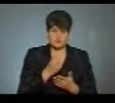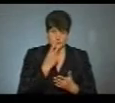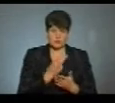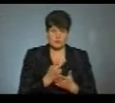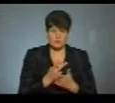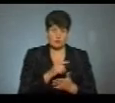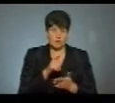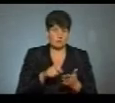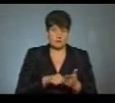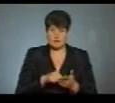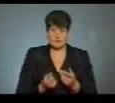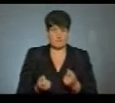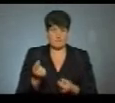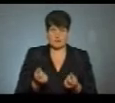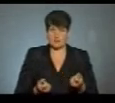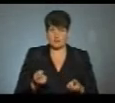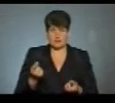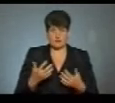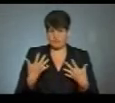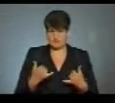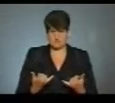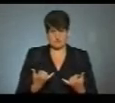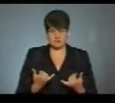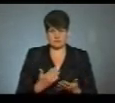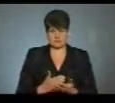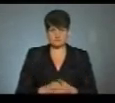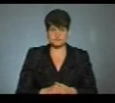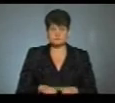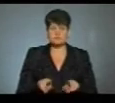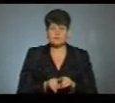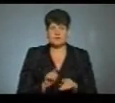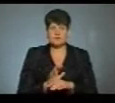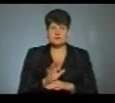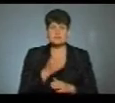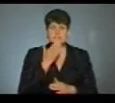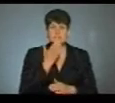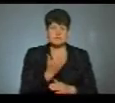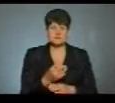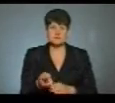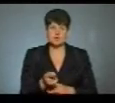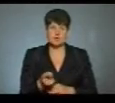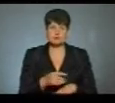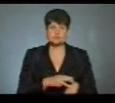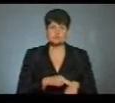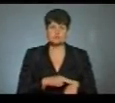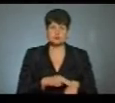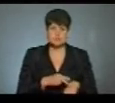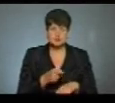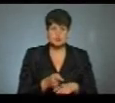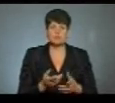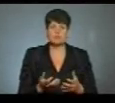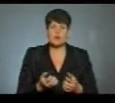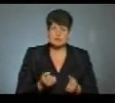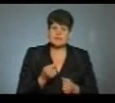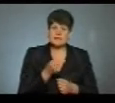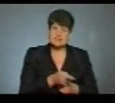насправді питання виникають, вже виникають питання. Також ми надіслали запит до Тернопільської патрульної поліції, щоб отримати